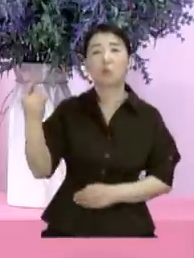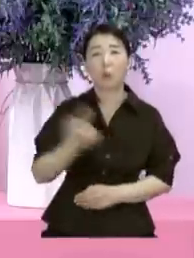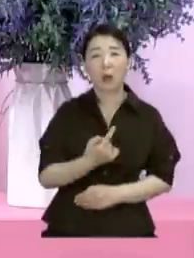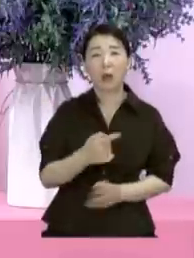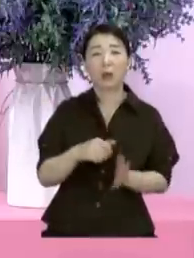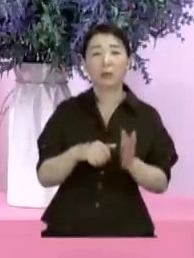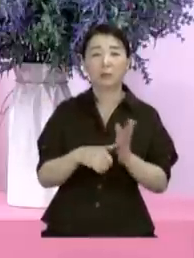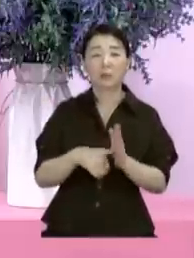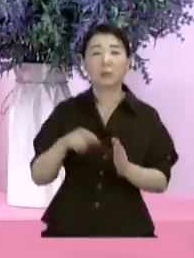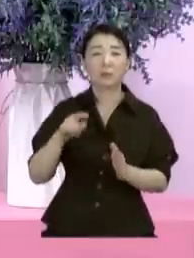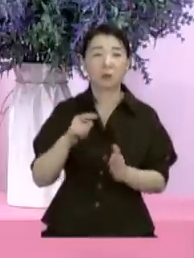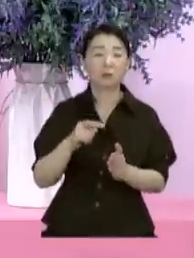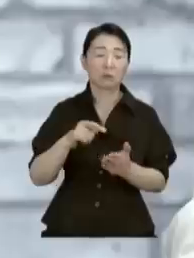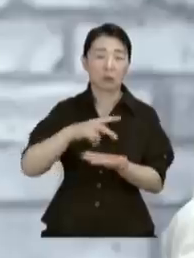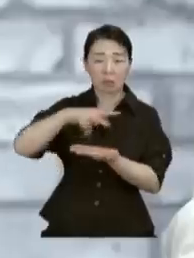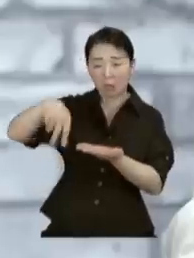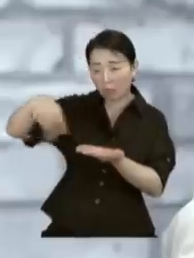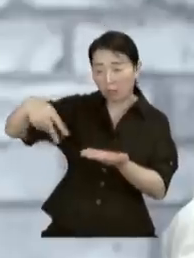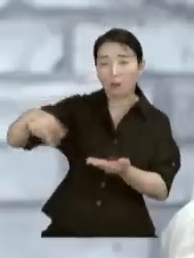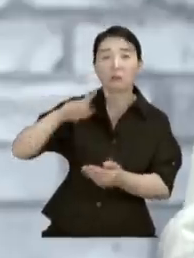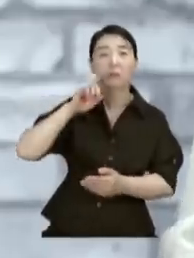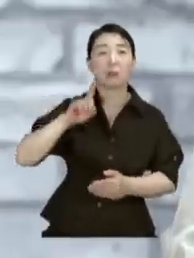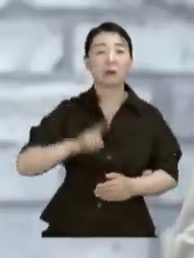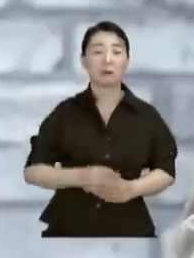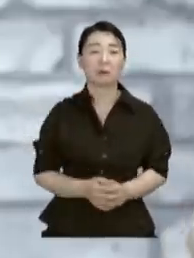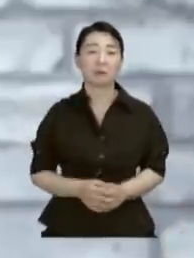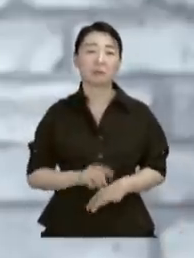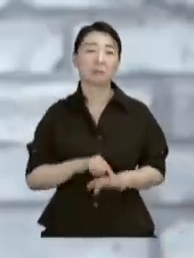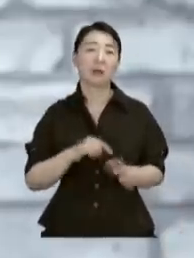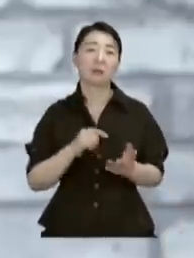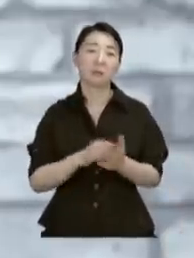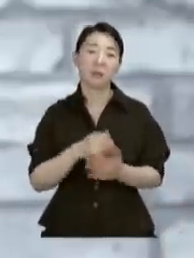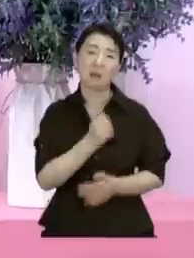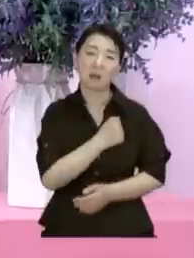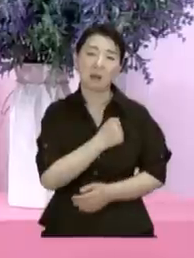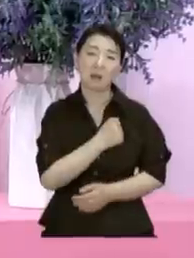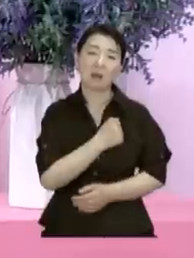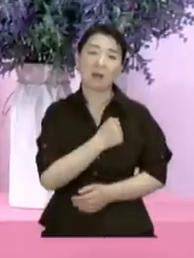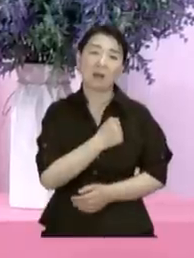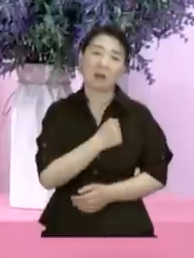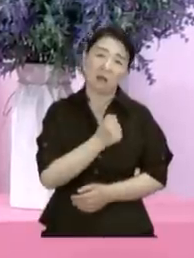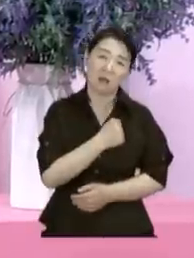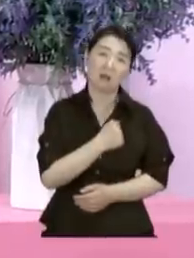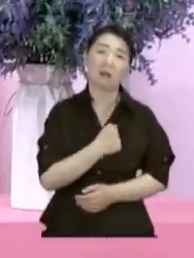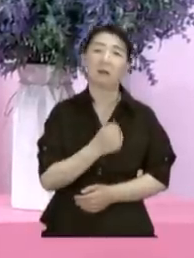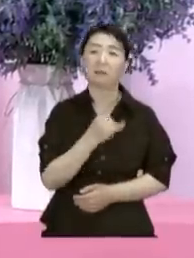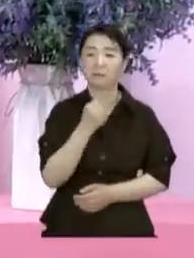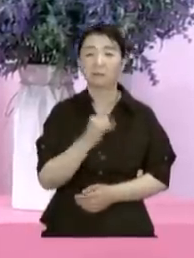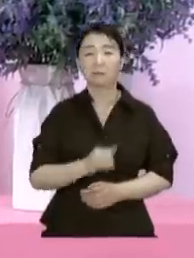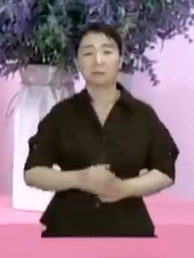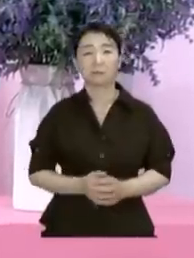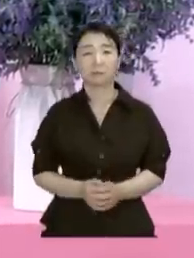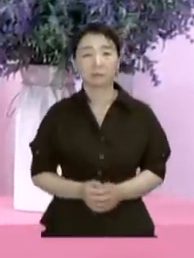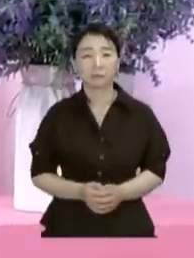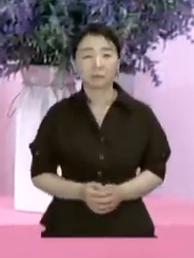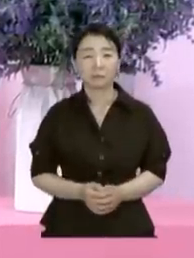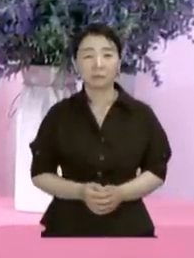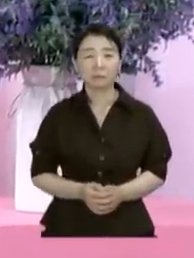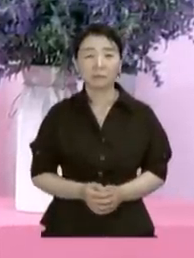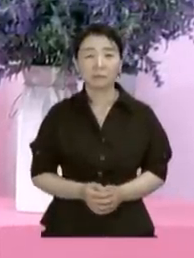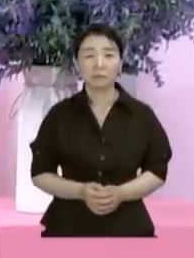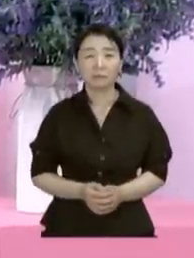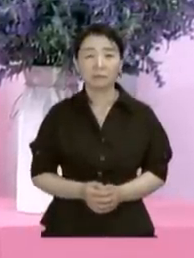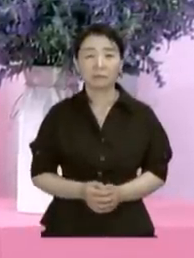이렇게 지금 거리를 방황하고 있다는 얘기를 들었을 때 너무나 가슴이 정말 그때 아픔은 제가 말도 못할 정도였어요.